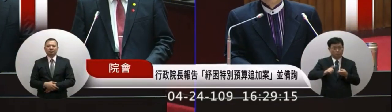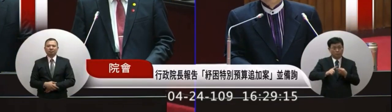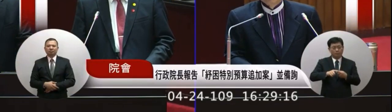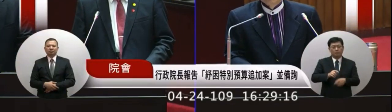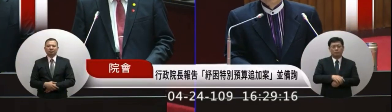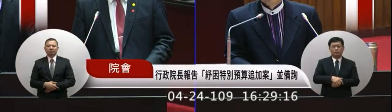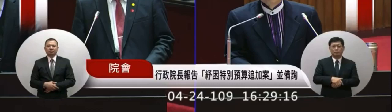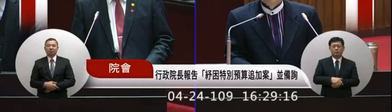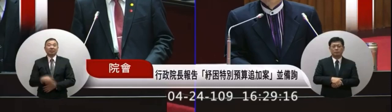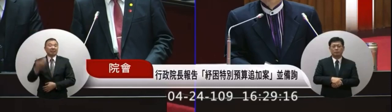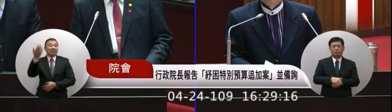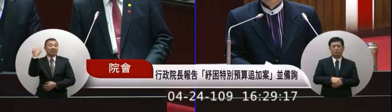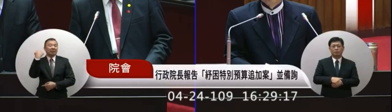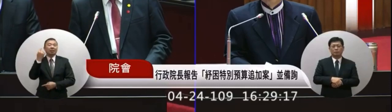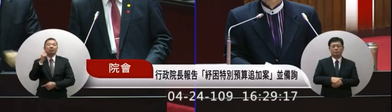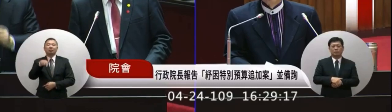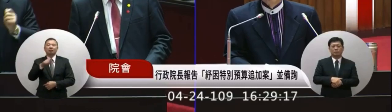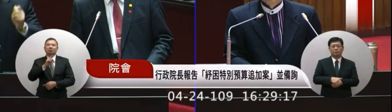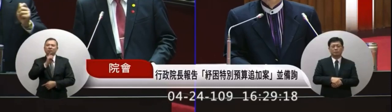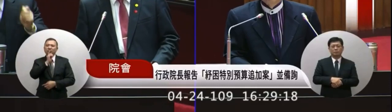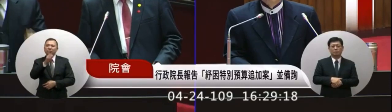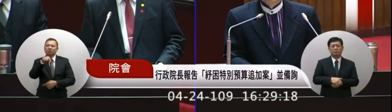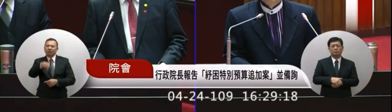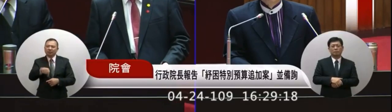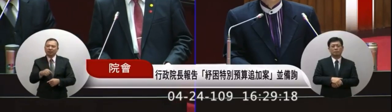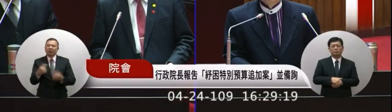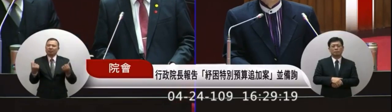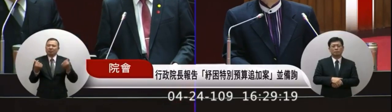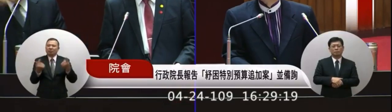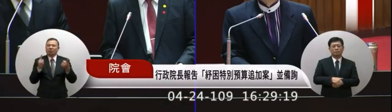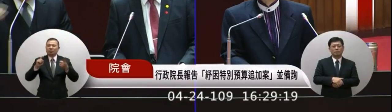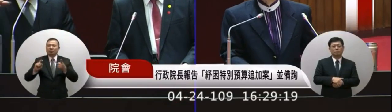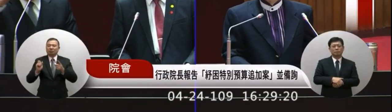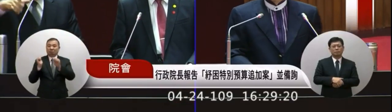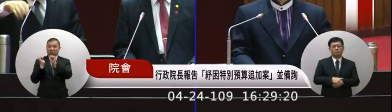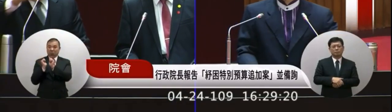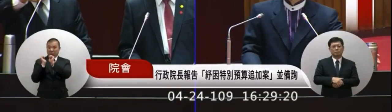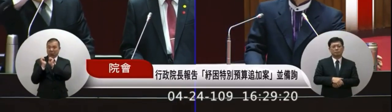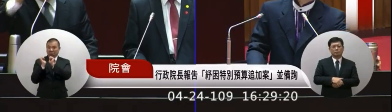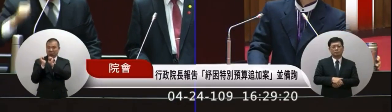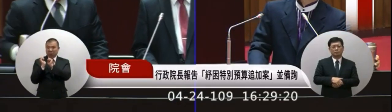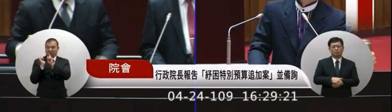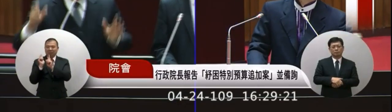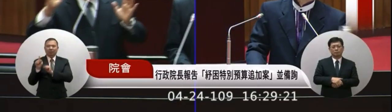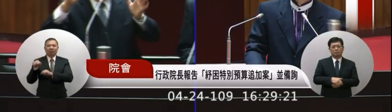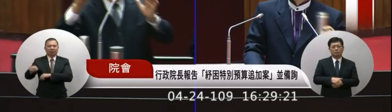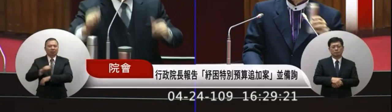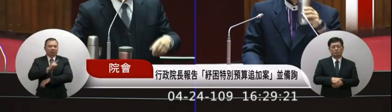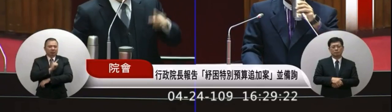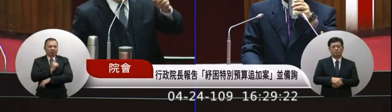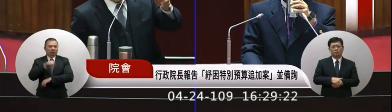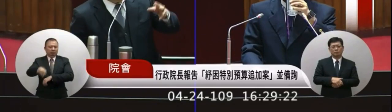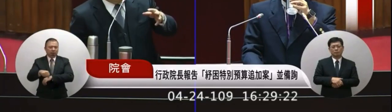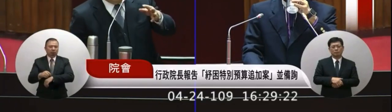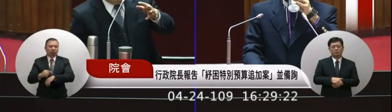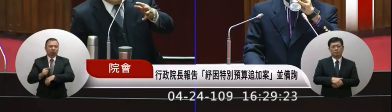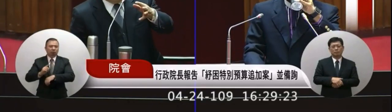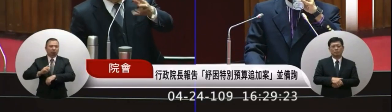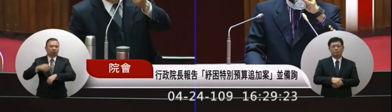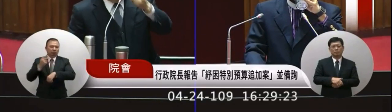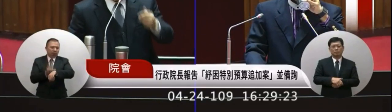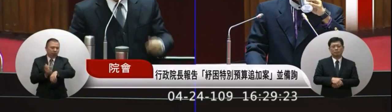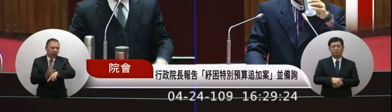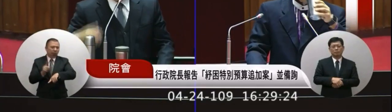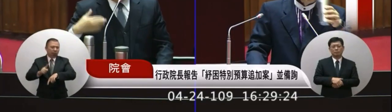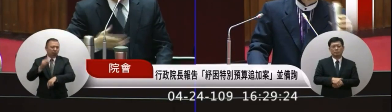对，院长同意了 哦。对啦，你古早来讲舆论就是光桥的人，因得论的代志会使采用，所以委